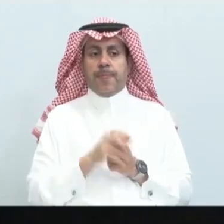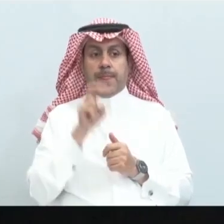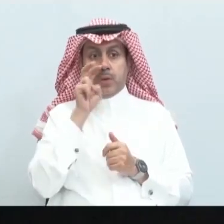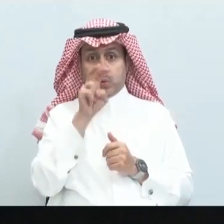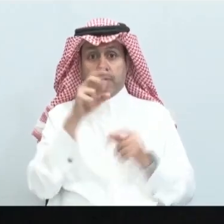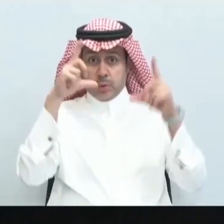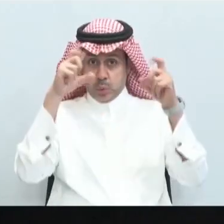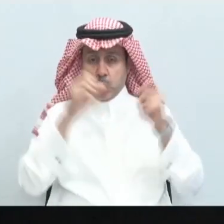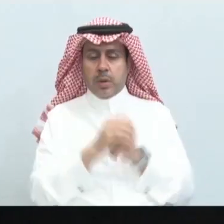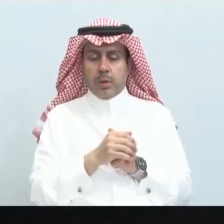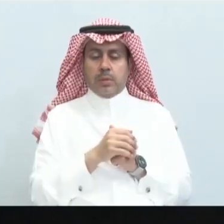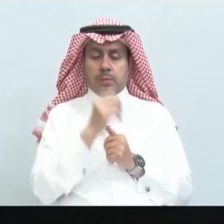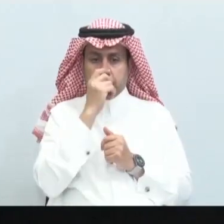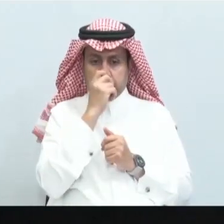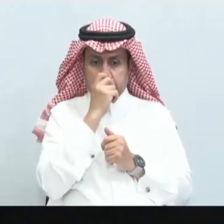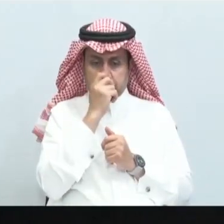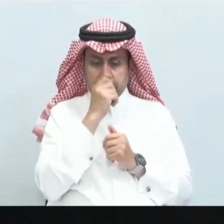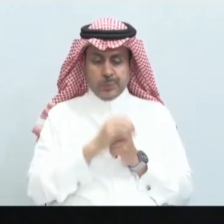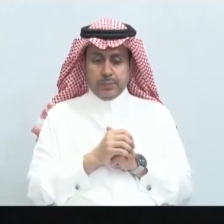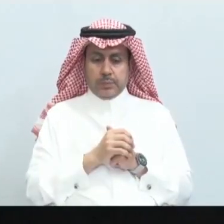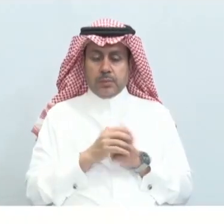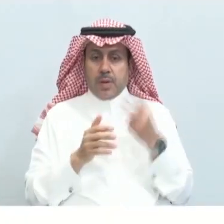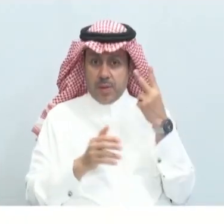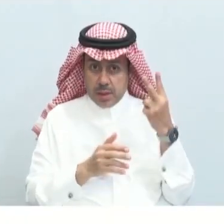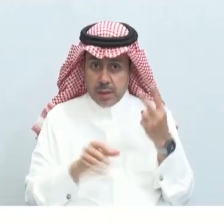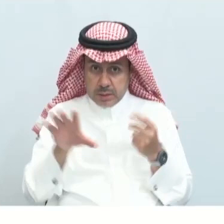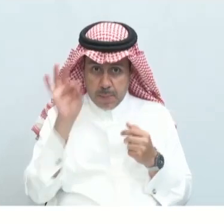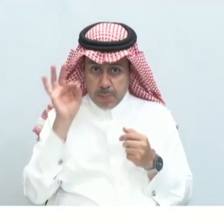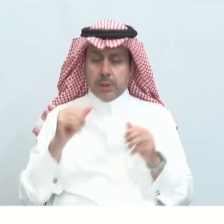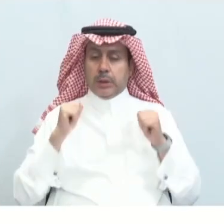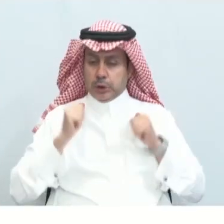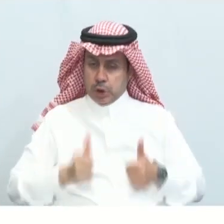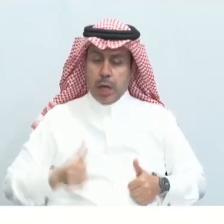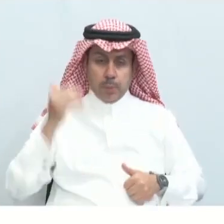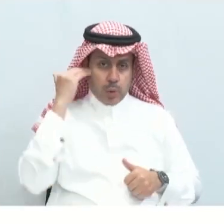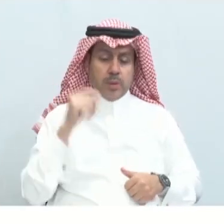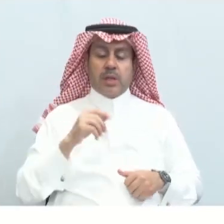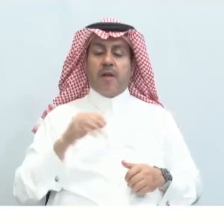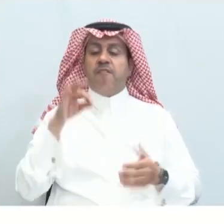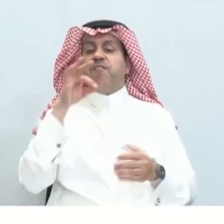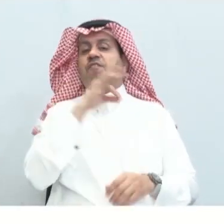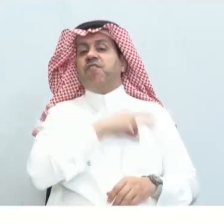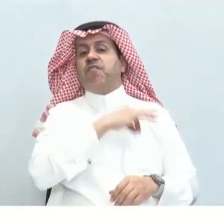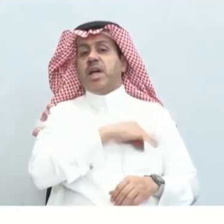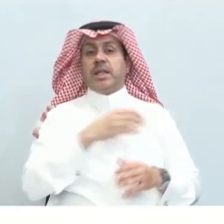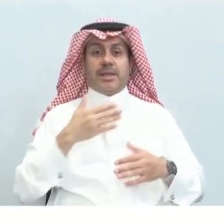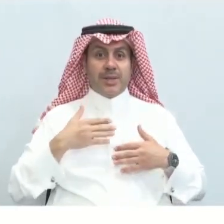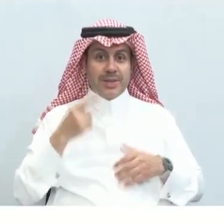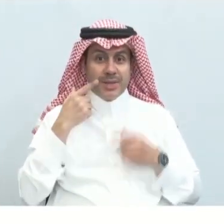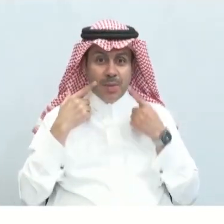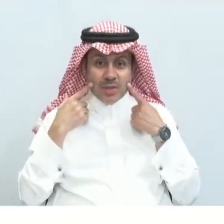ونميز بينها ايضا ان يستنبط الطالب او الطالب فائده التبسم ايضا